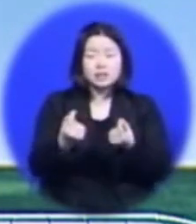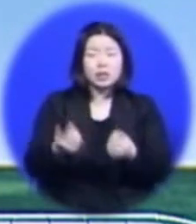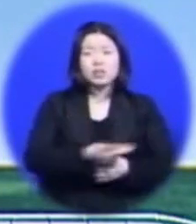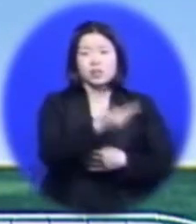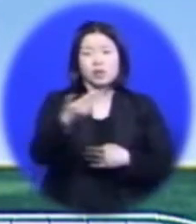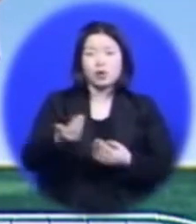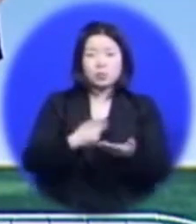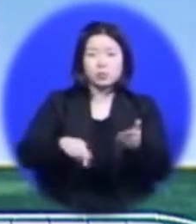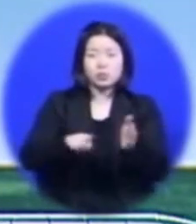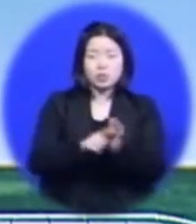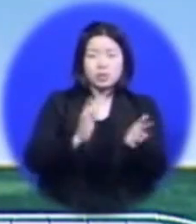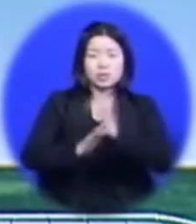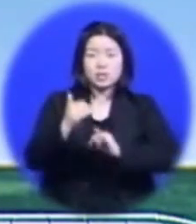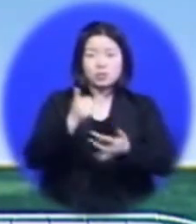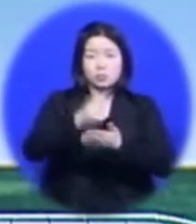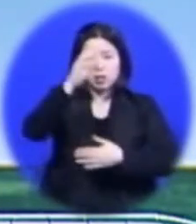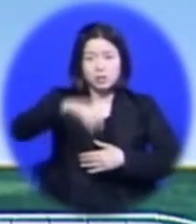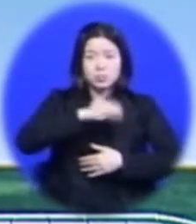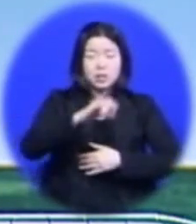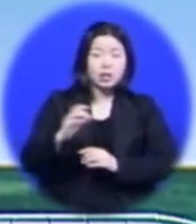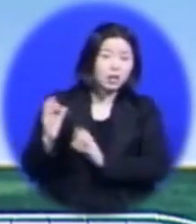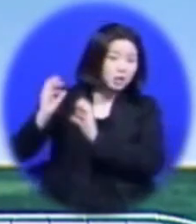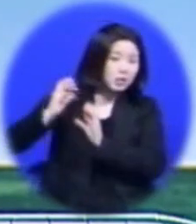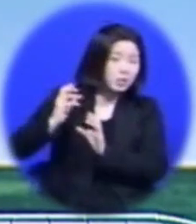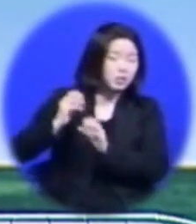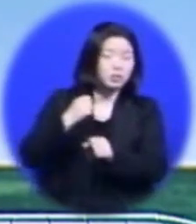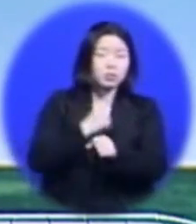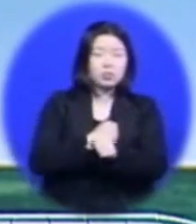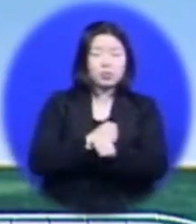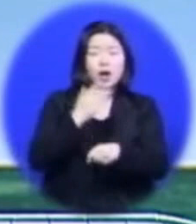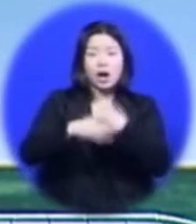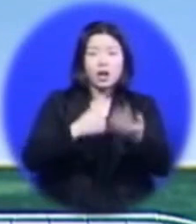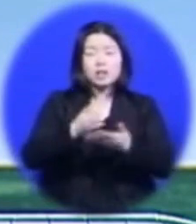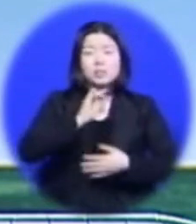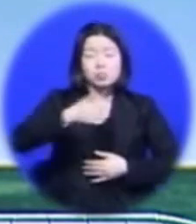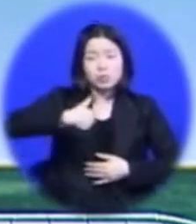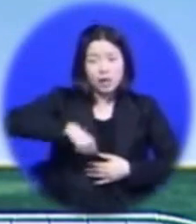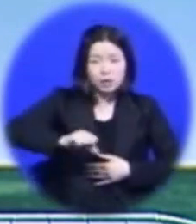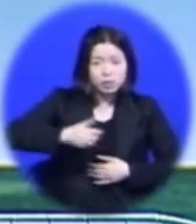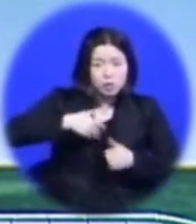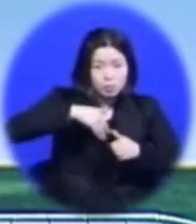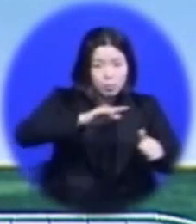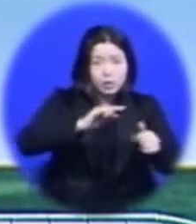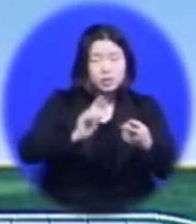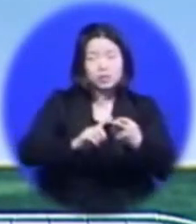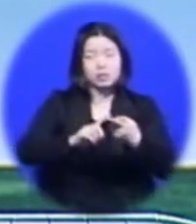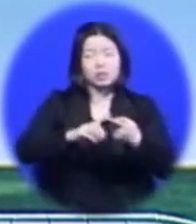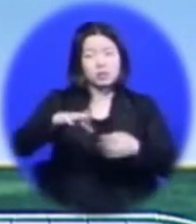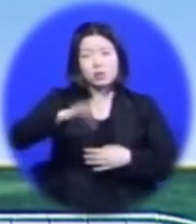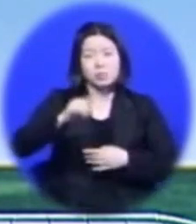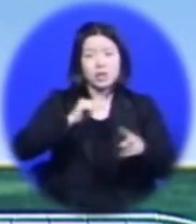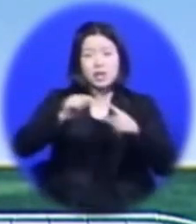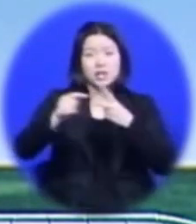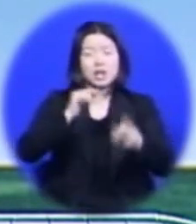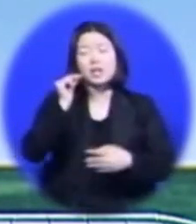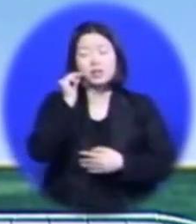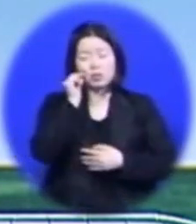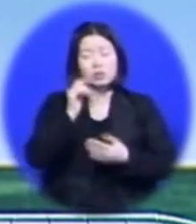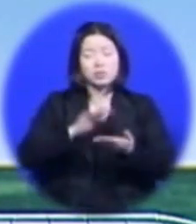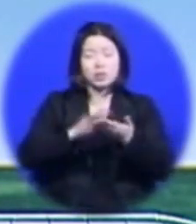위해 예수님의 십자가를 지시고 하나님의 독생자를 보내신 것을 전혀 이해할 수가 없어요.